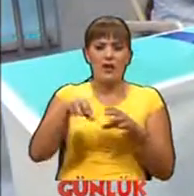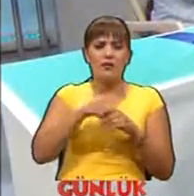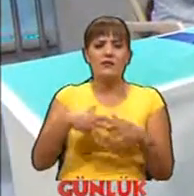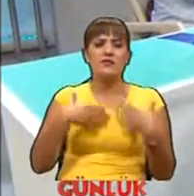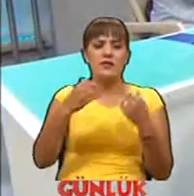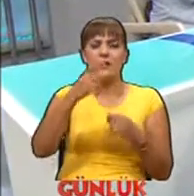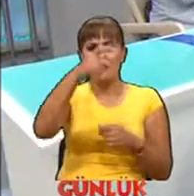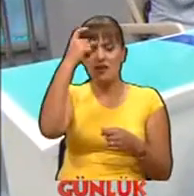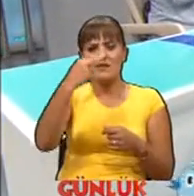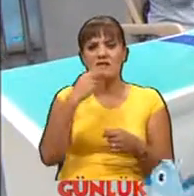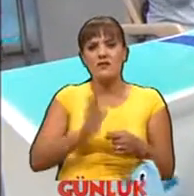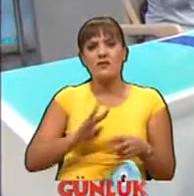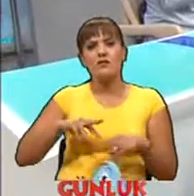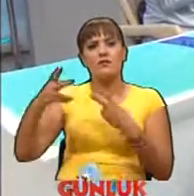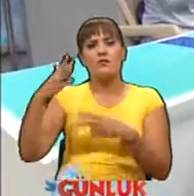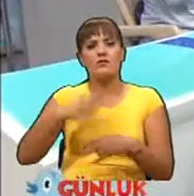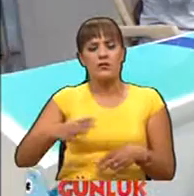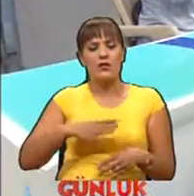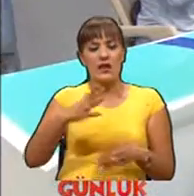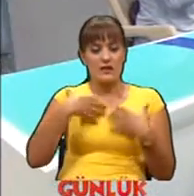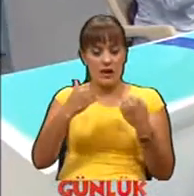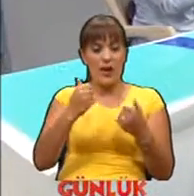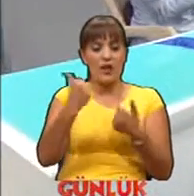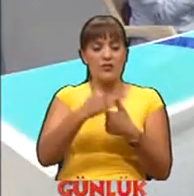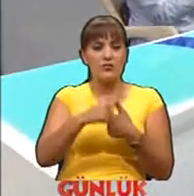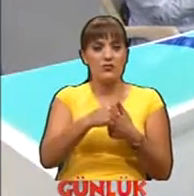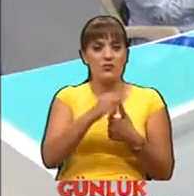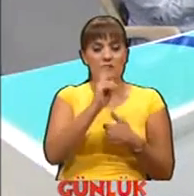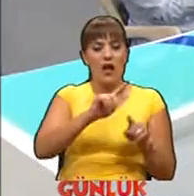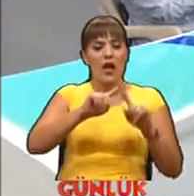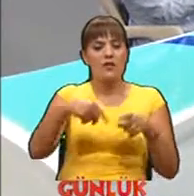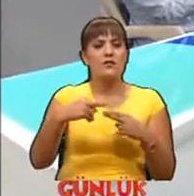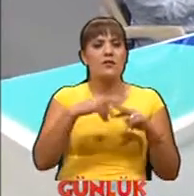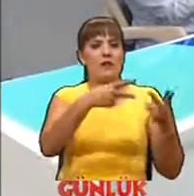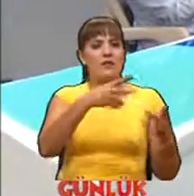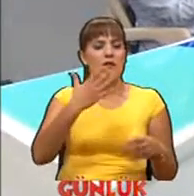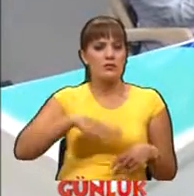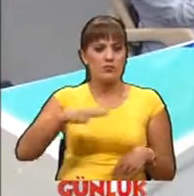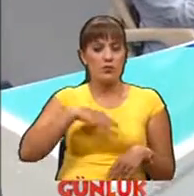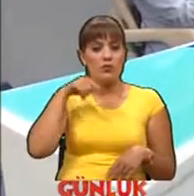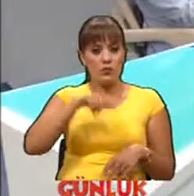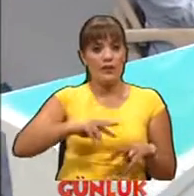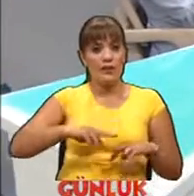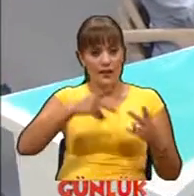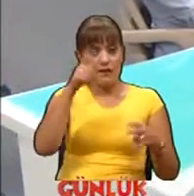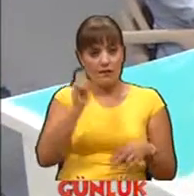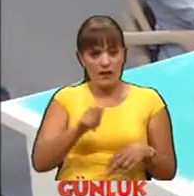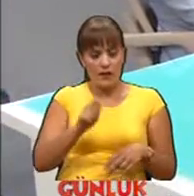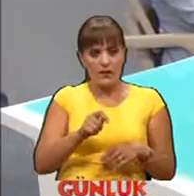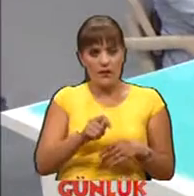Sağlığındayken yazdığını kızına devretmek istiyor. Sağlığındayken eşine arsasını devretmek istiyor. Bunu